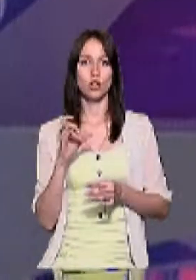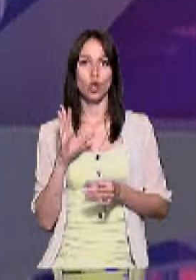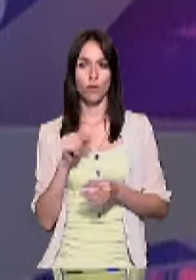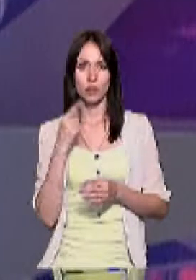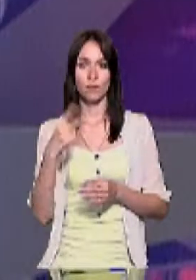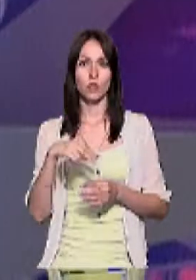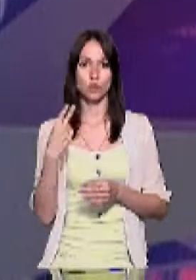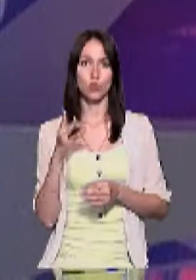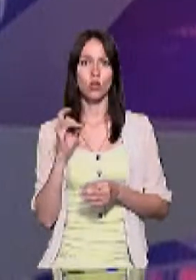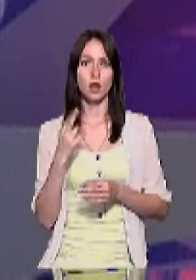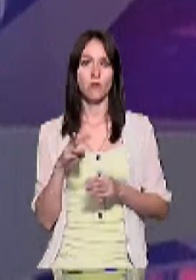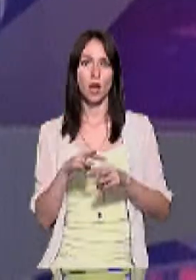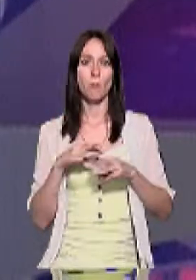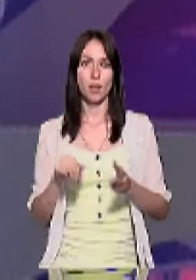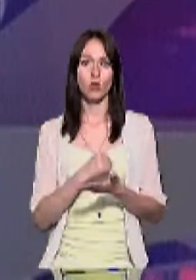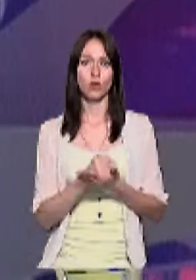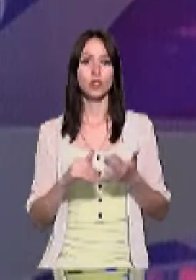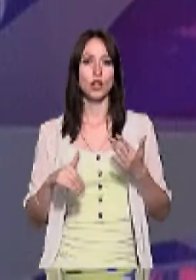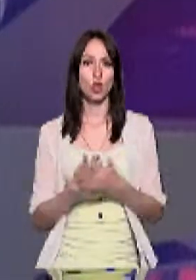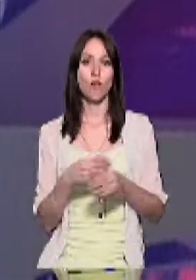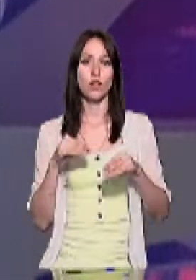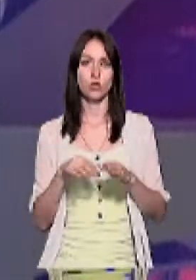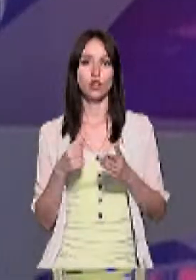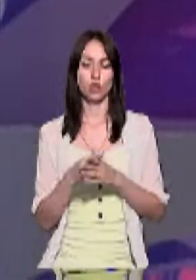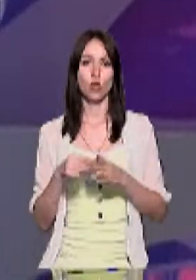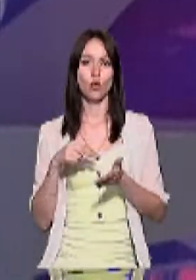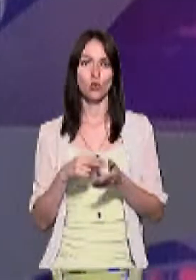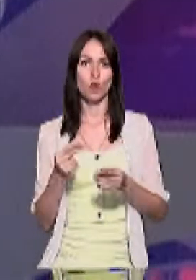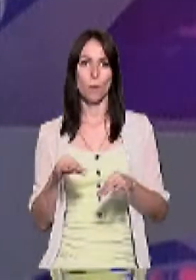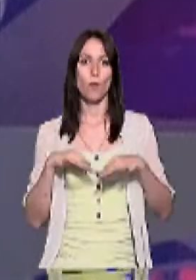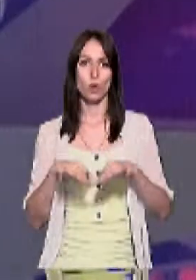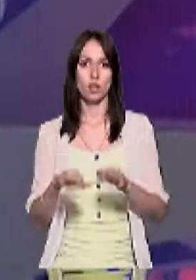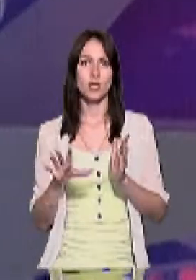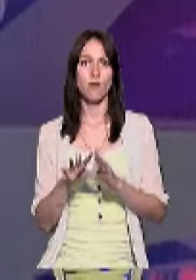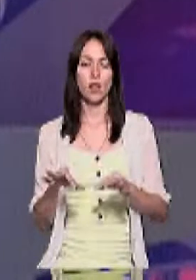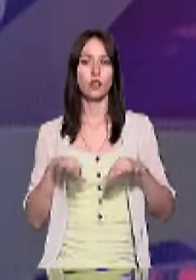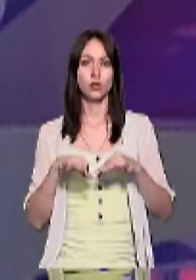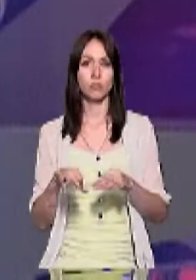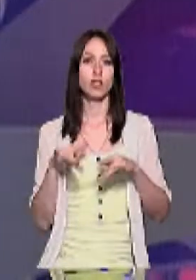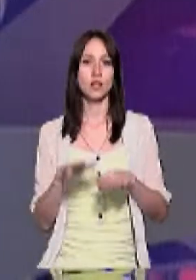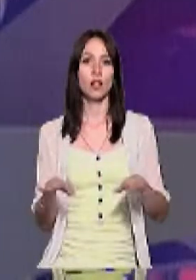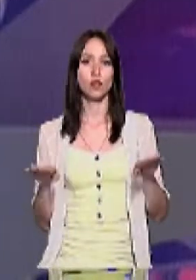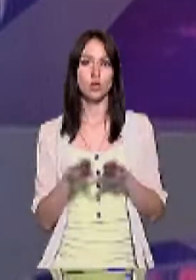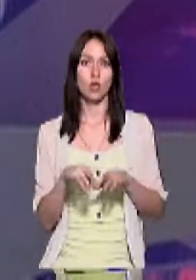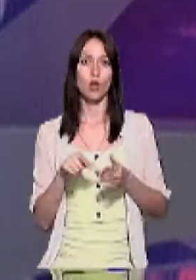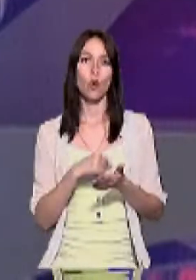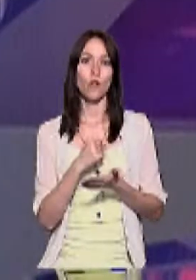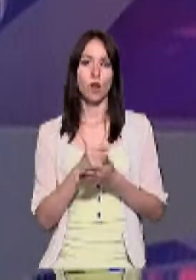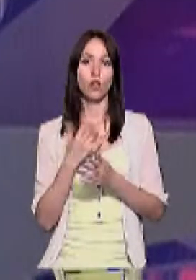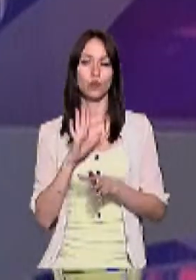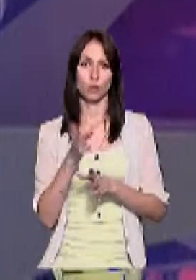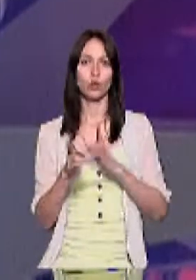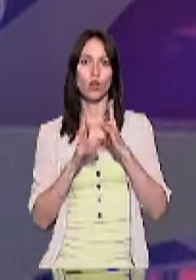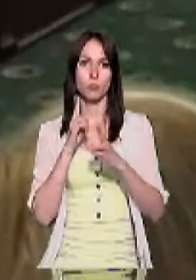22 травня мерія затвердила нове рішення щодо вартості проїзду в електротранспорті. Справу закрили, цю ухвалу позивачі